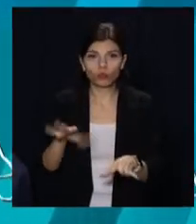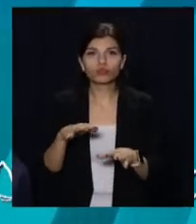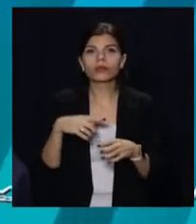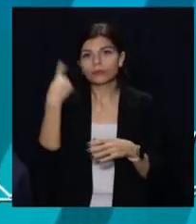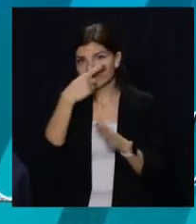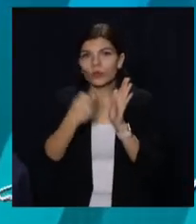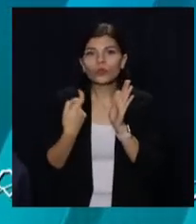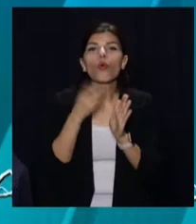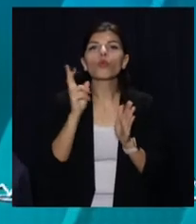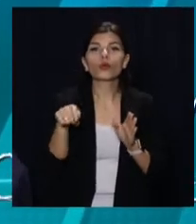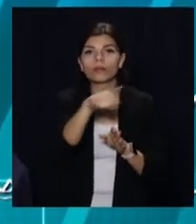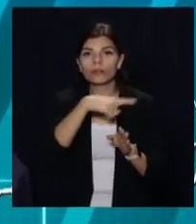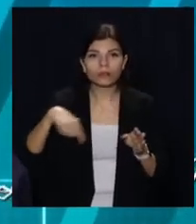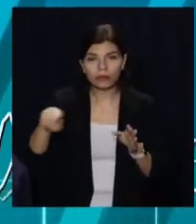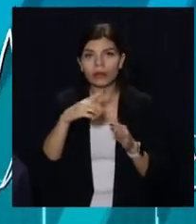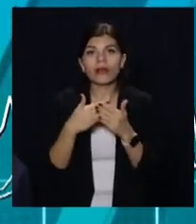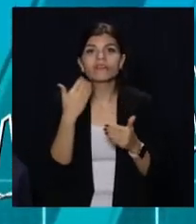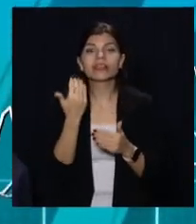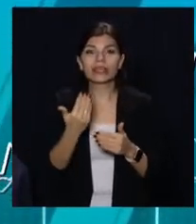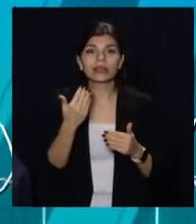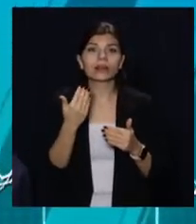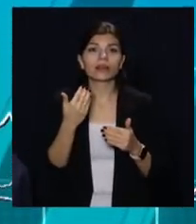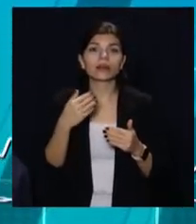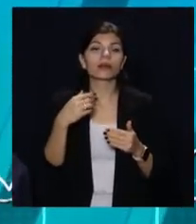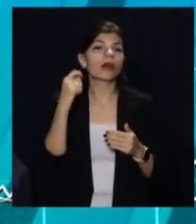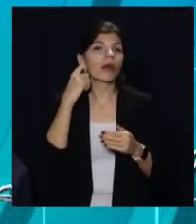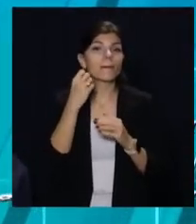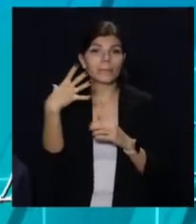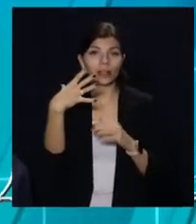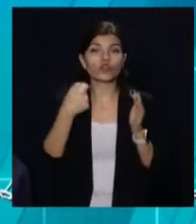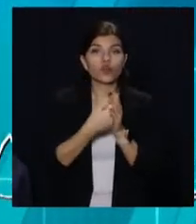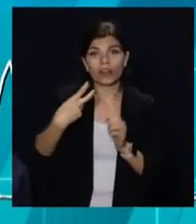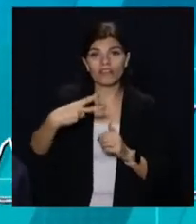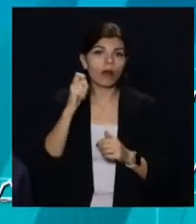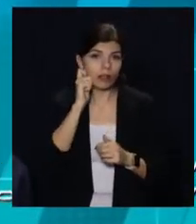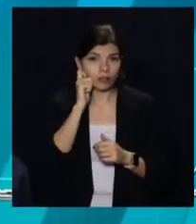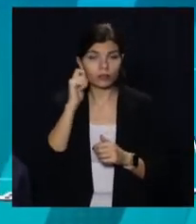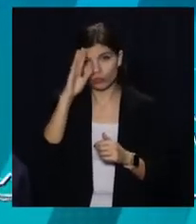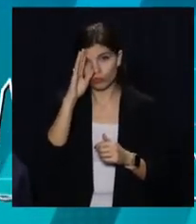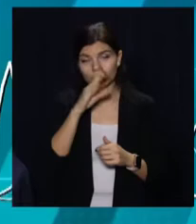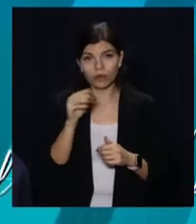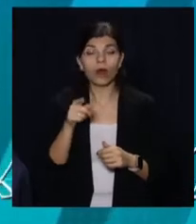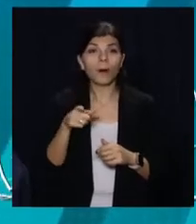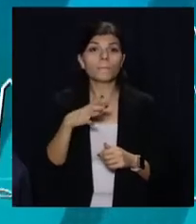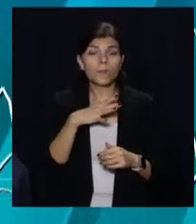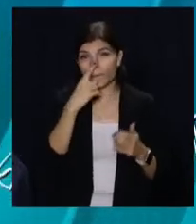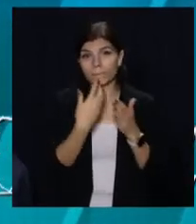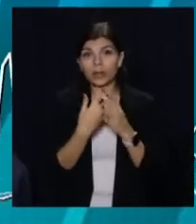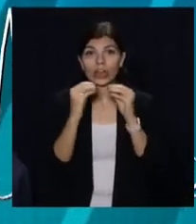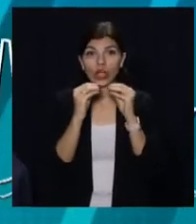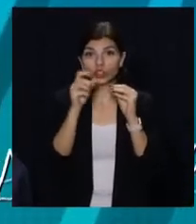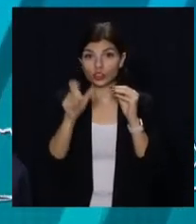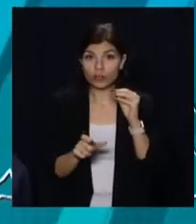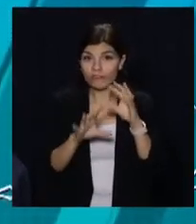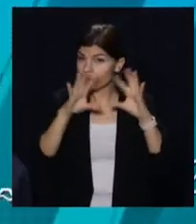учасників події, вік їх від 15 до 20 років. Їх було близько 10